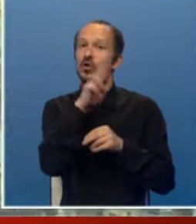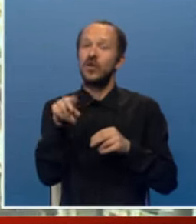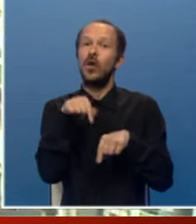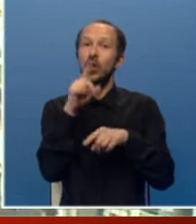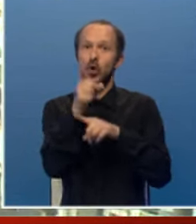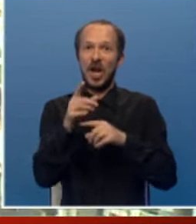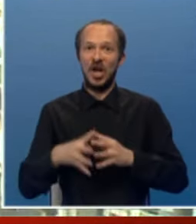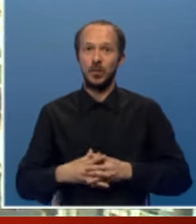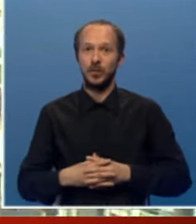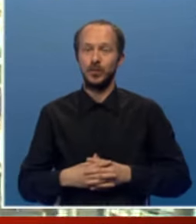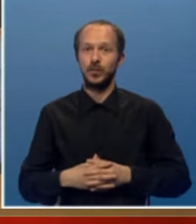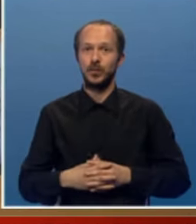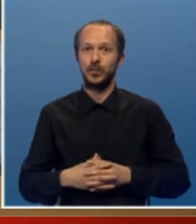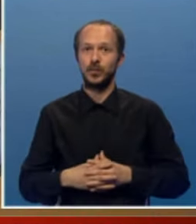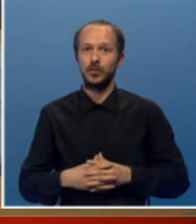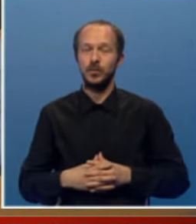ove odluke.